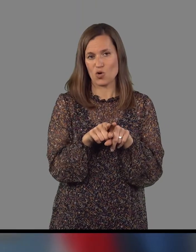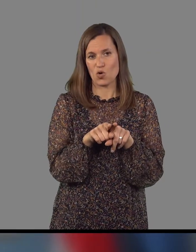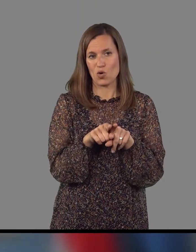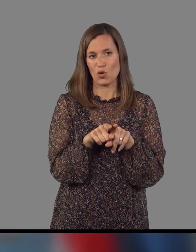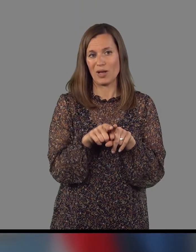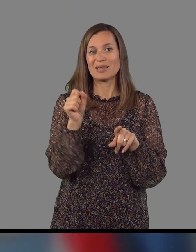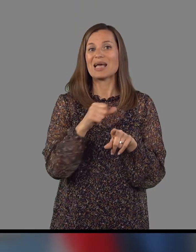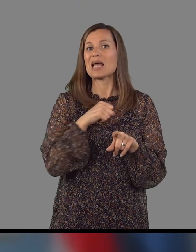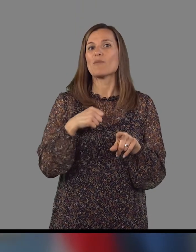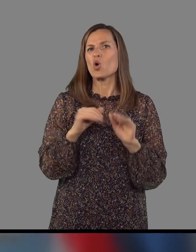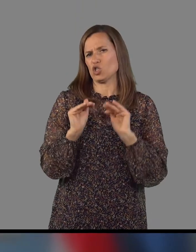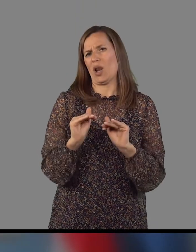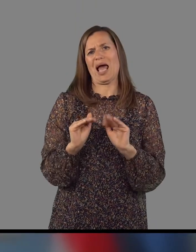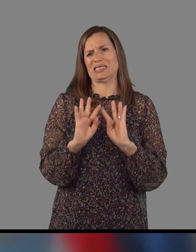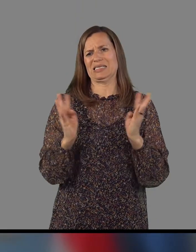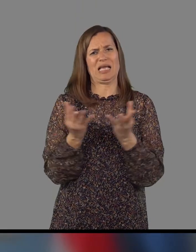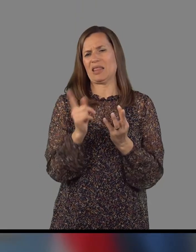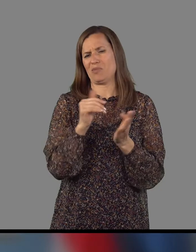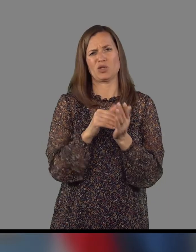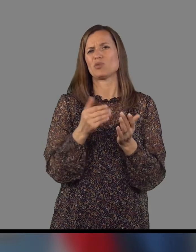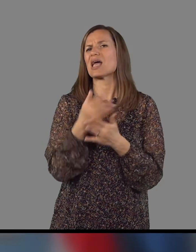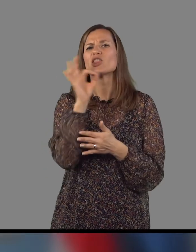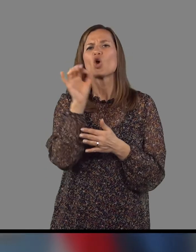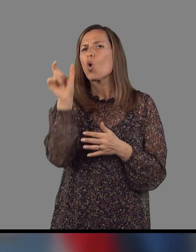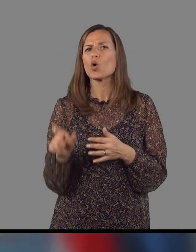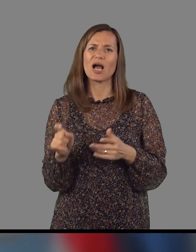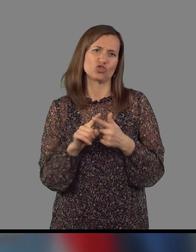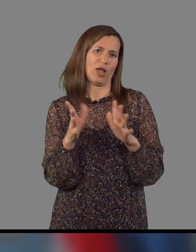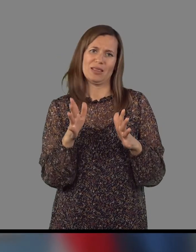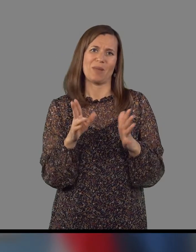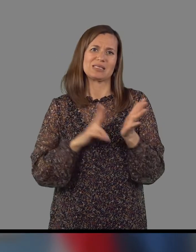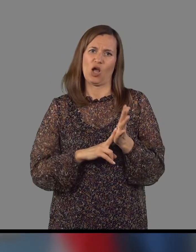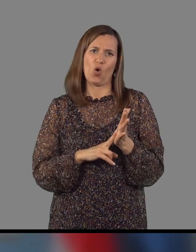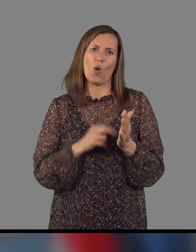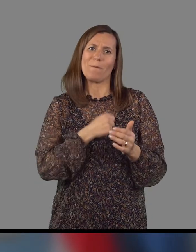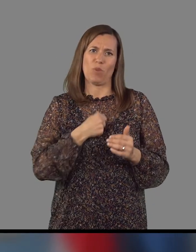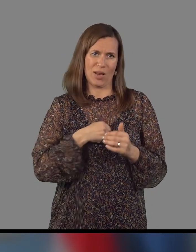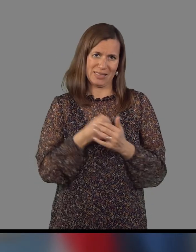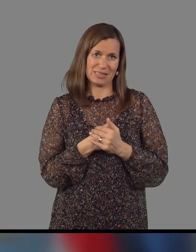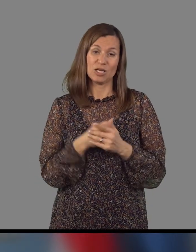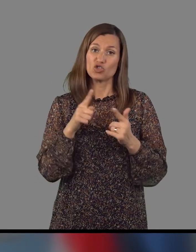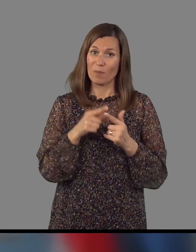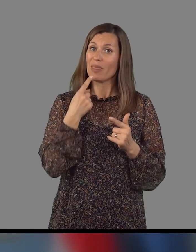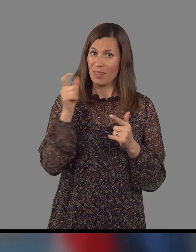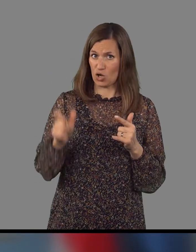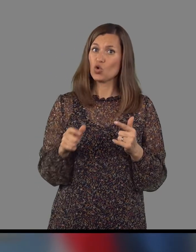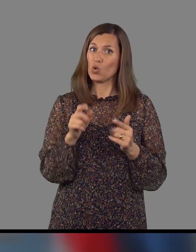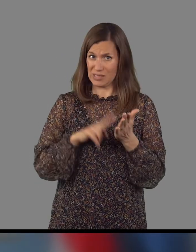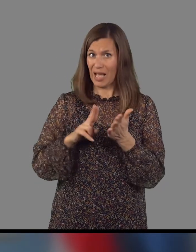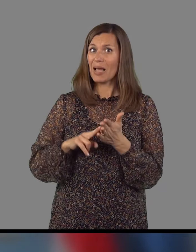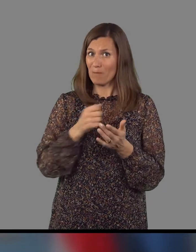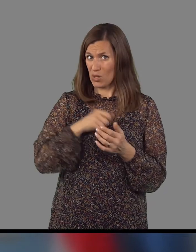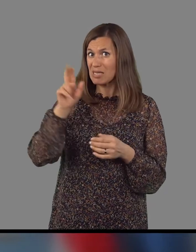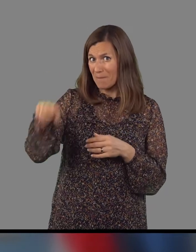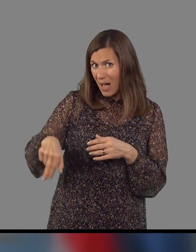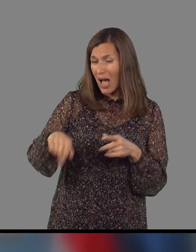enako, da pač samoizolacija ni potrebna za nobenega, če nima znakov bolezni. Če ima nekdo znake bolezni, pa